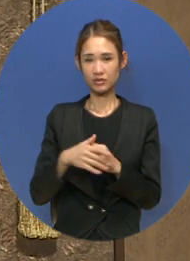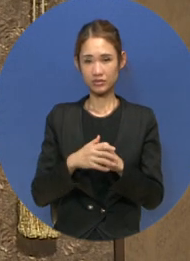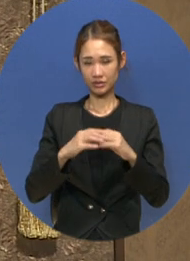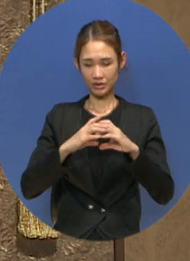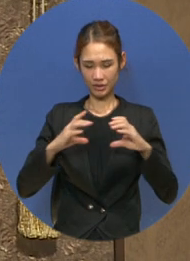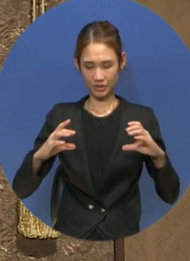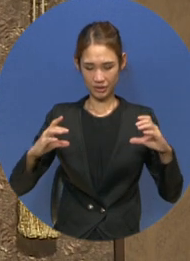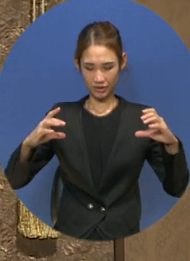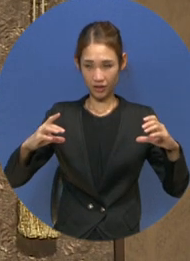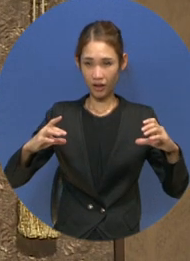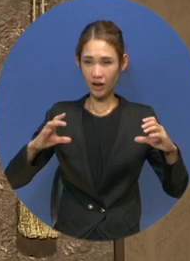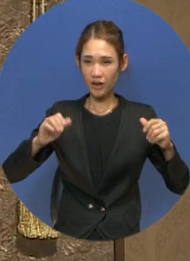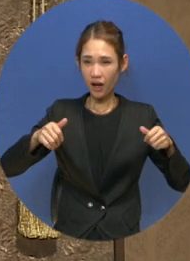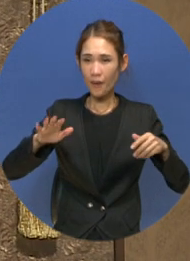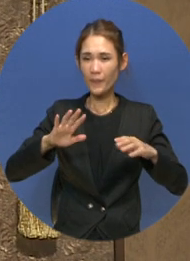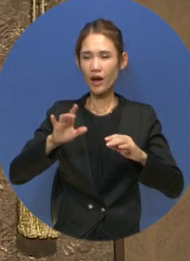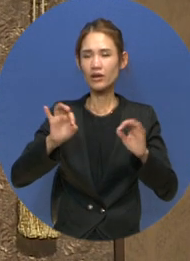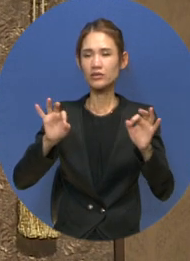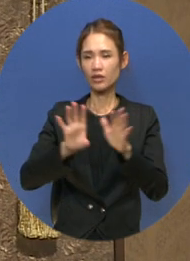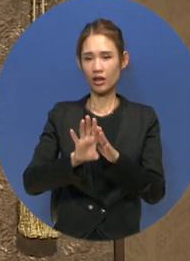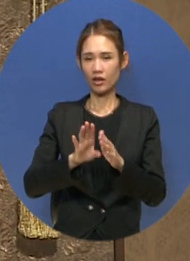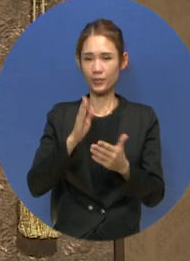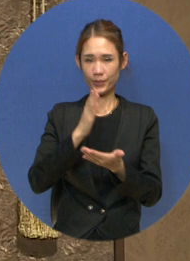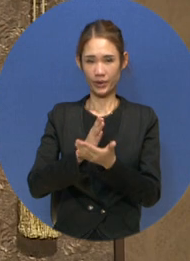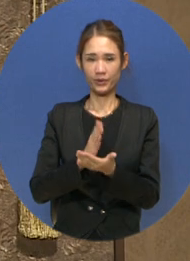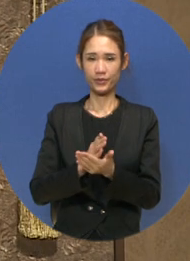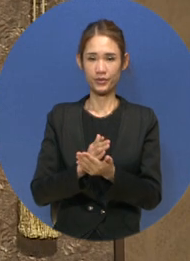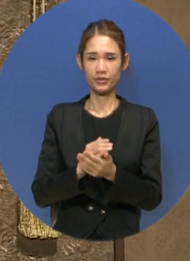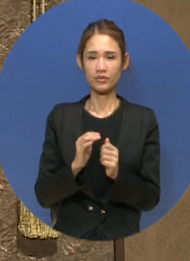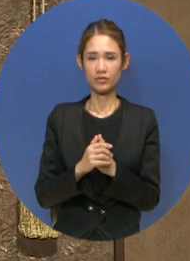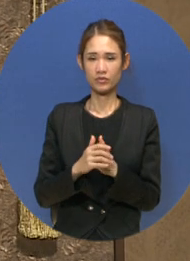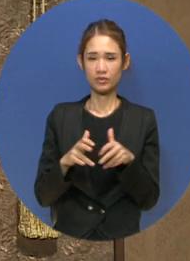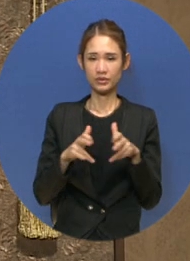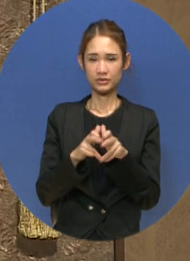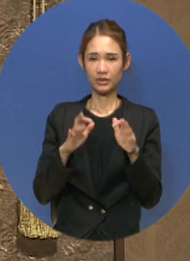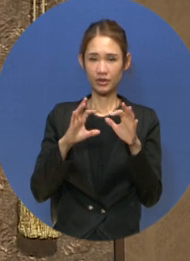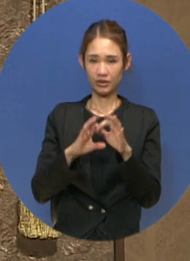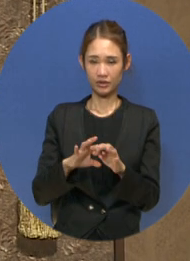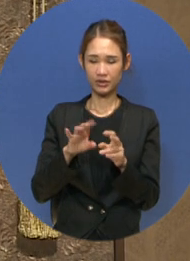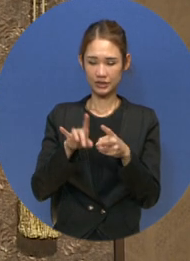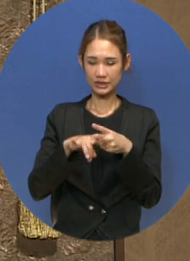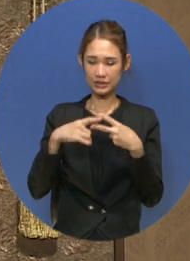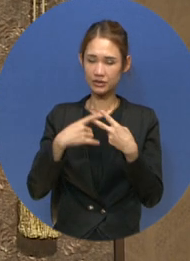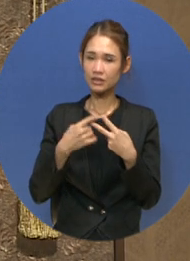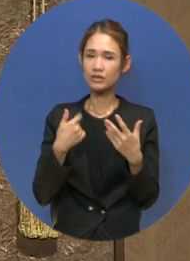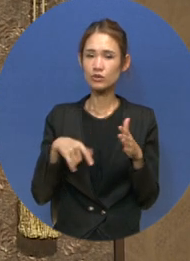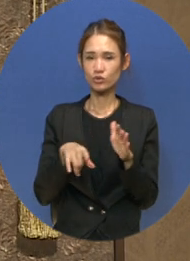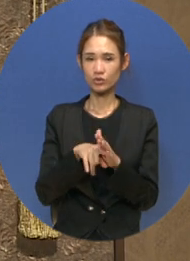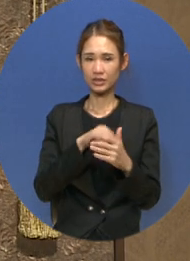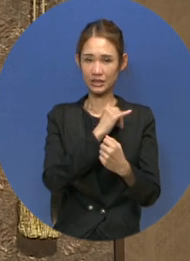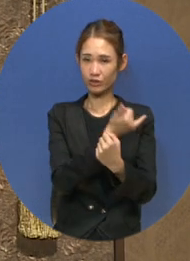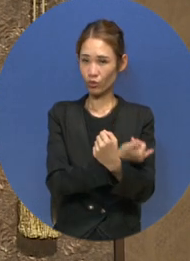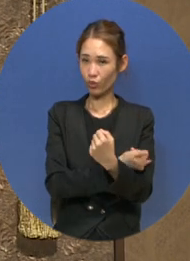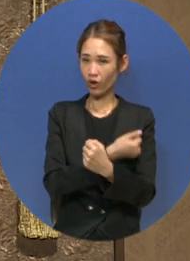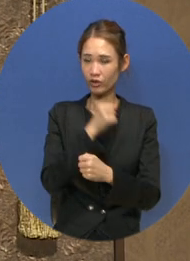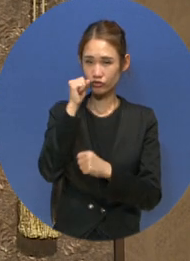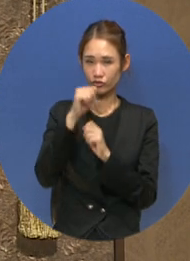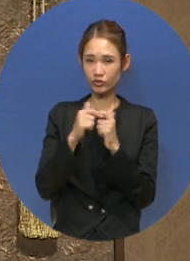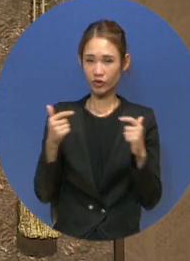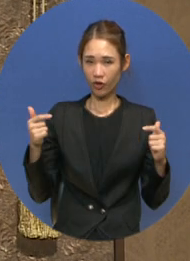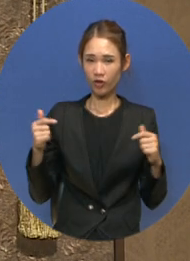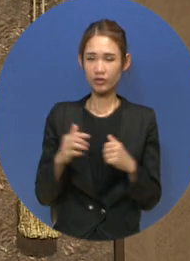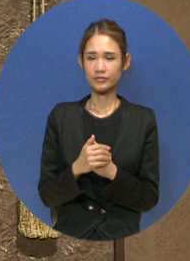턱을 없애는 그런 부분들, 경사로 만들기 운동, 장애인들에 대한 이해를 위한 어떤 인권운동 등등을 오.